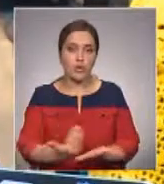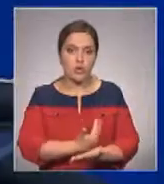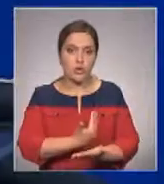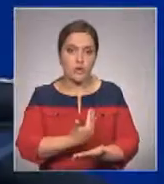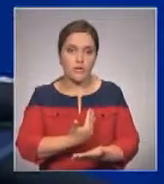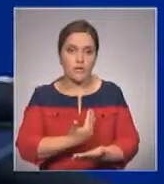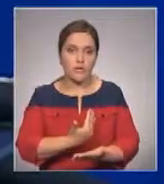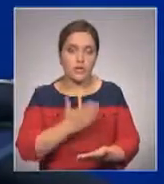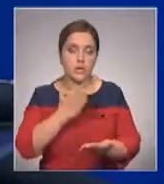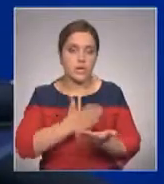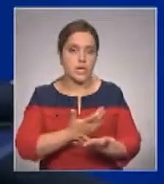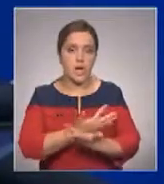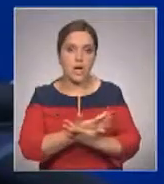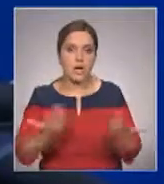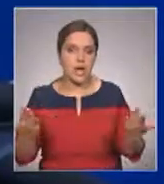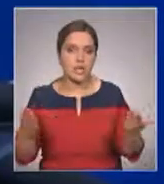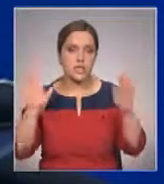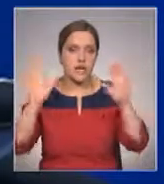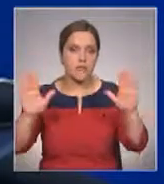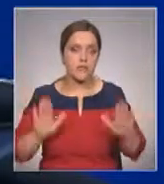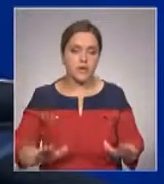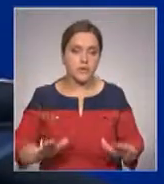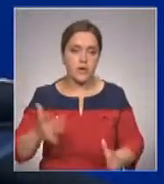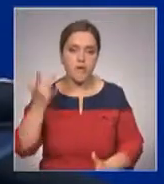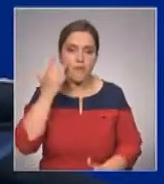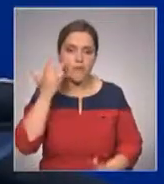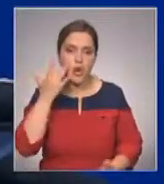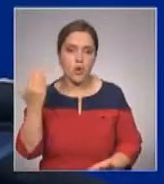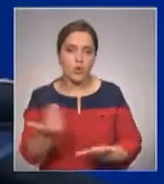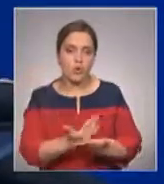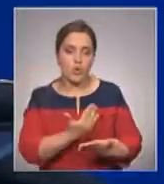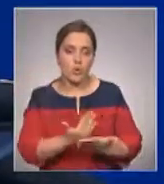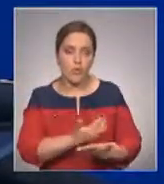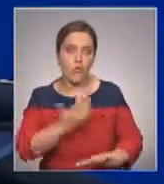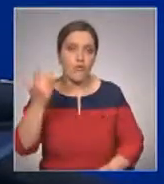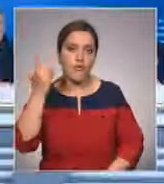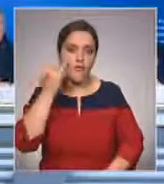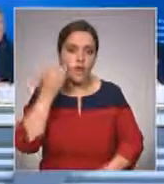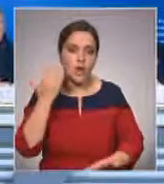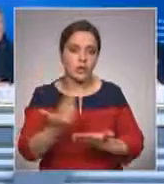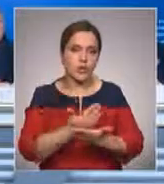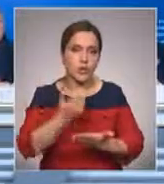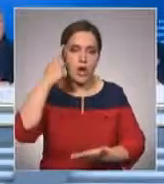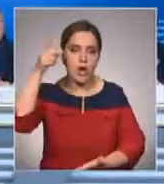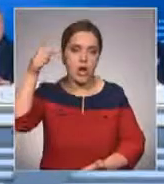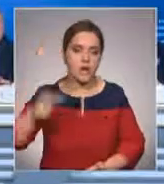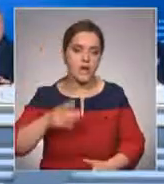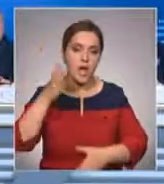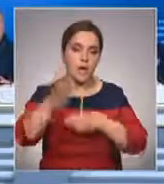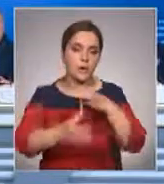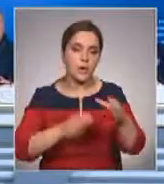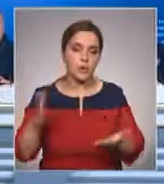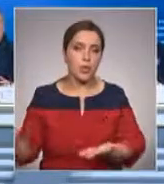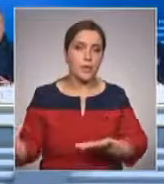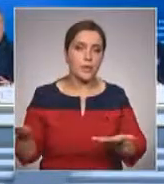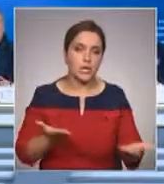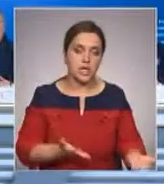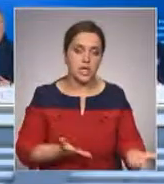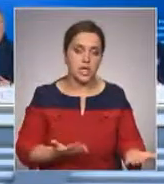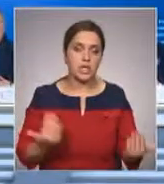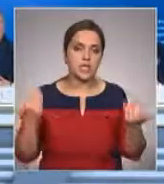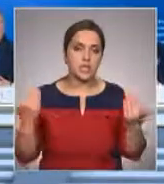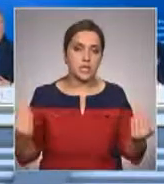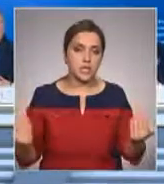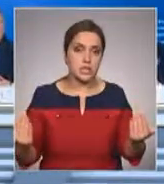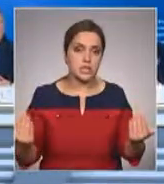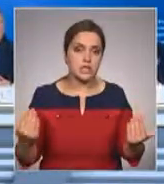это передвижные выставки, новые экспозиции, новых авторов со всего мира будем приглашать. И сейчас уже делается,